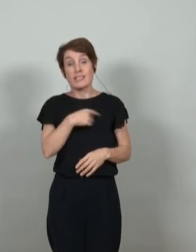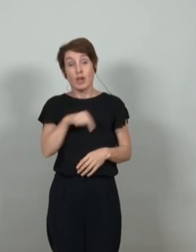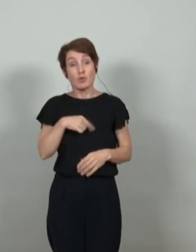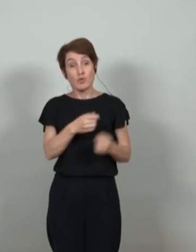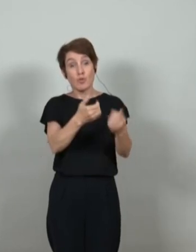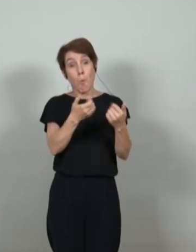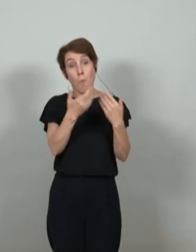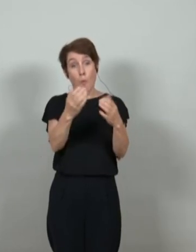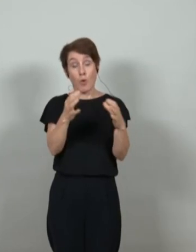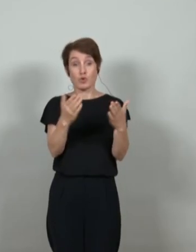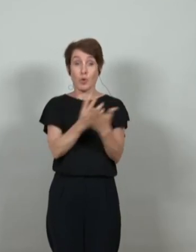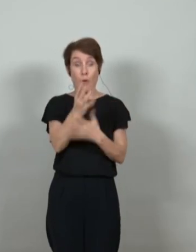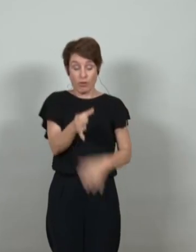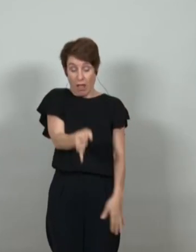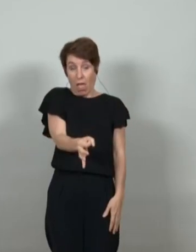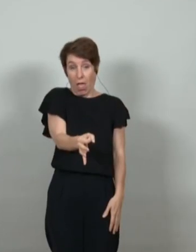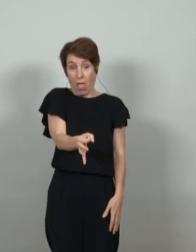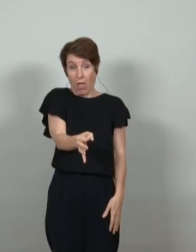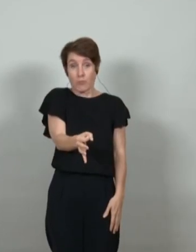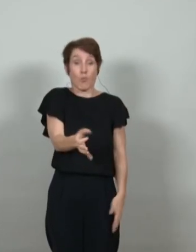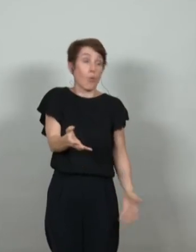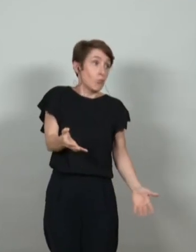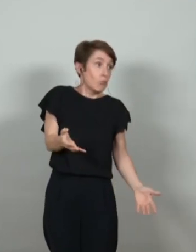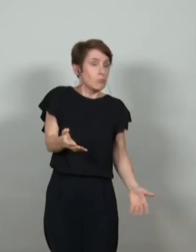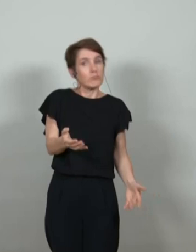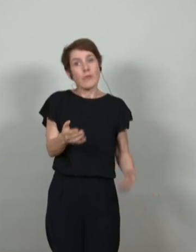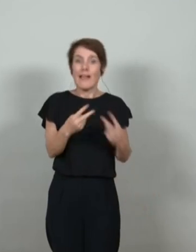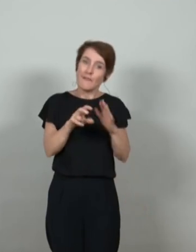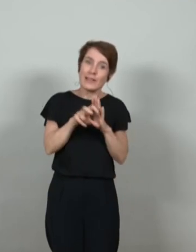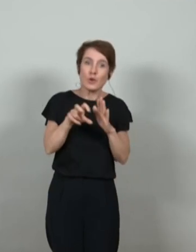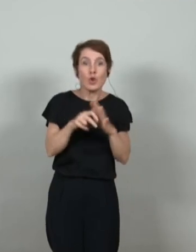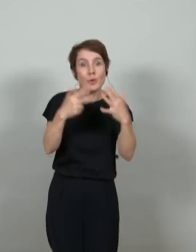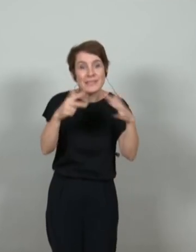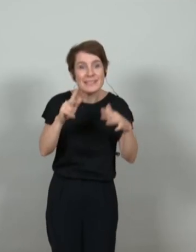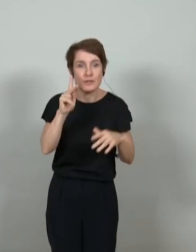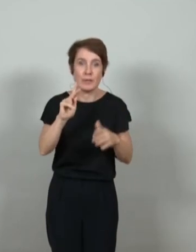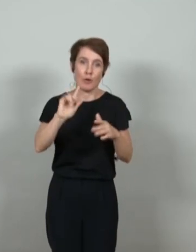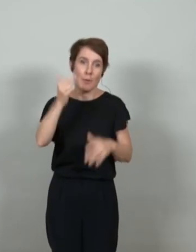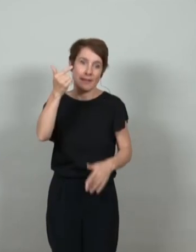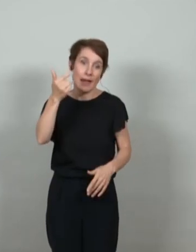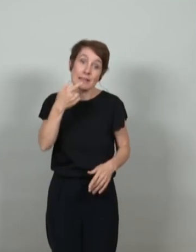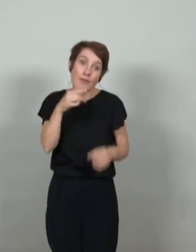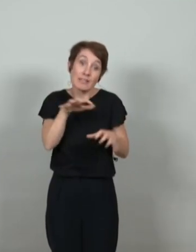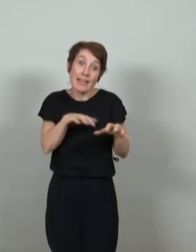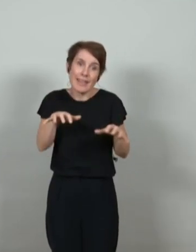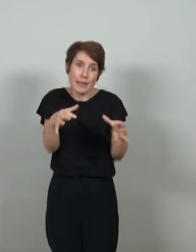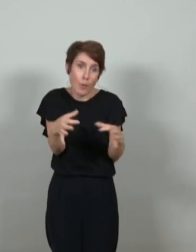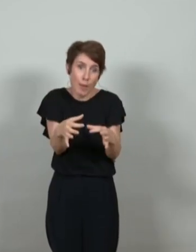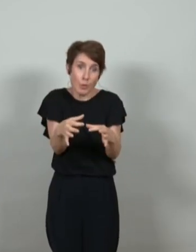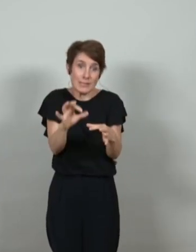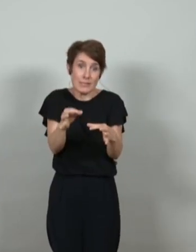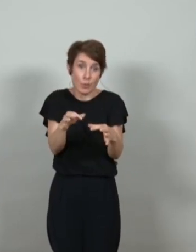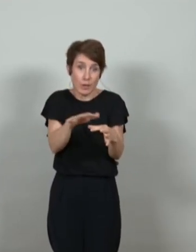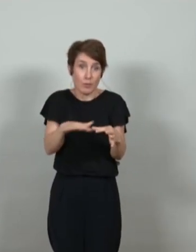la ville de Grenoble c'est 18 km². voilà c'est c'est vraiment tout petit c'est un tout petit territoire pour nous et il fait